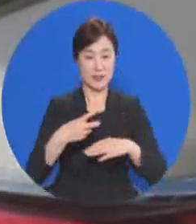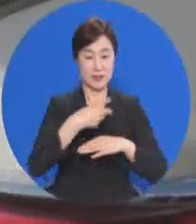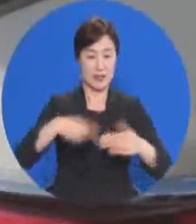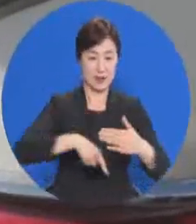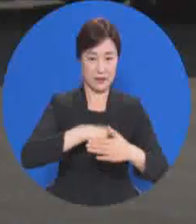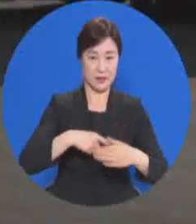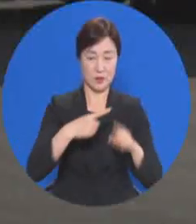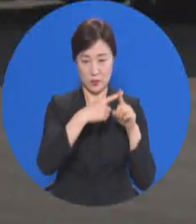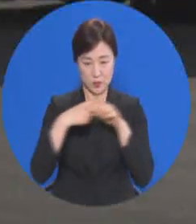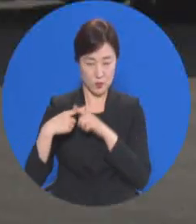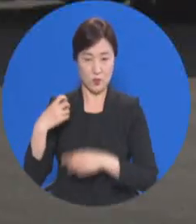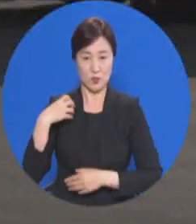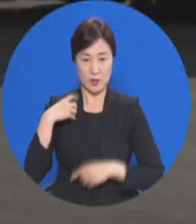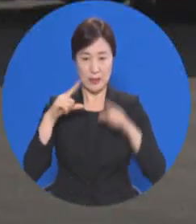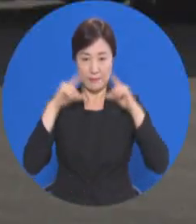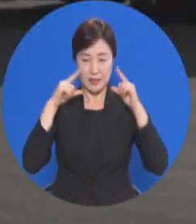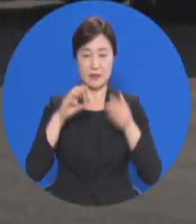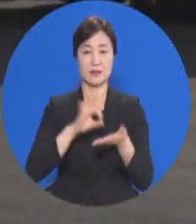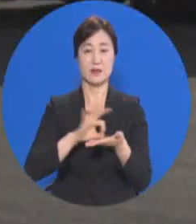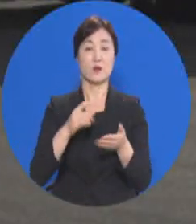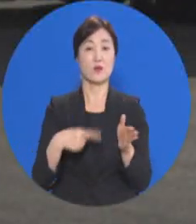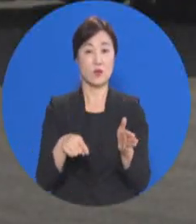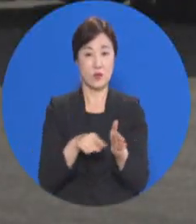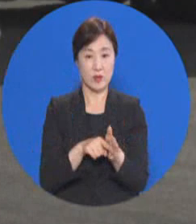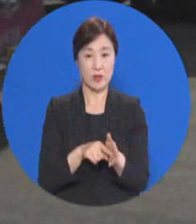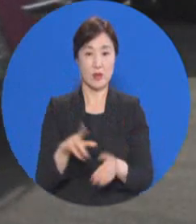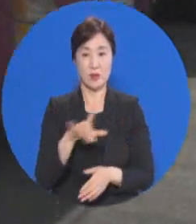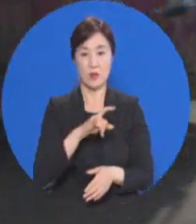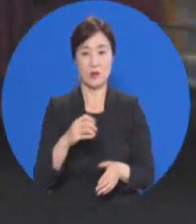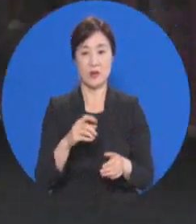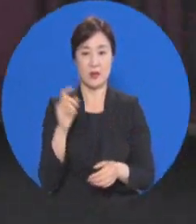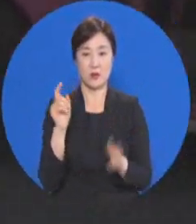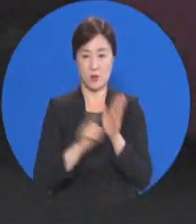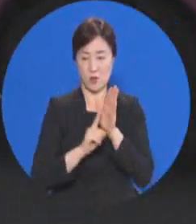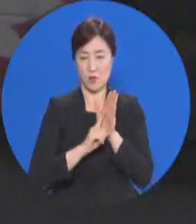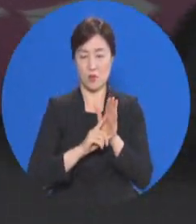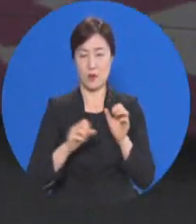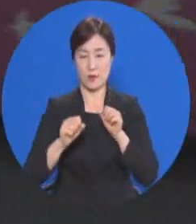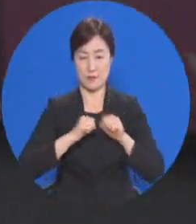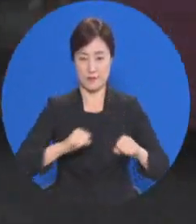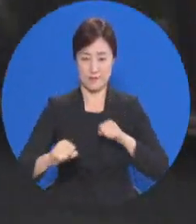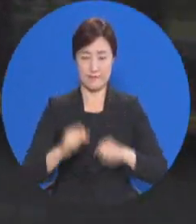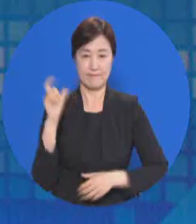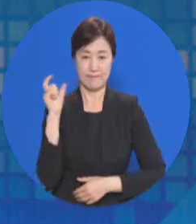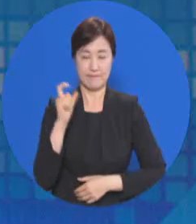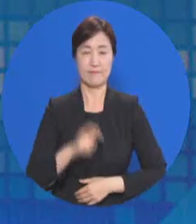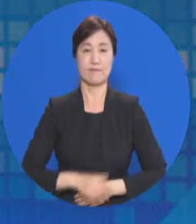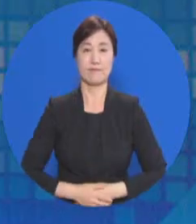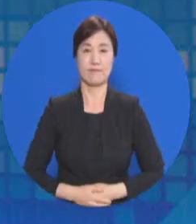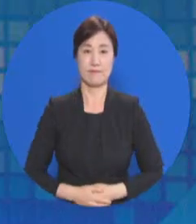의무 착용 정착을 위해 코로나19 예방 홍보도 강화하기로 했습니다.